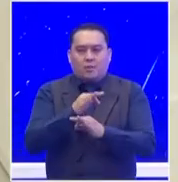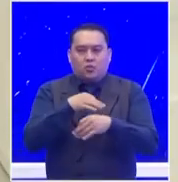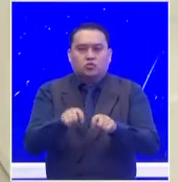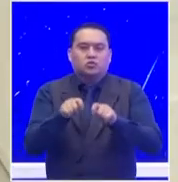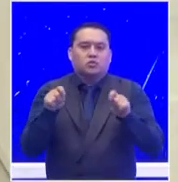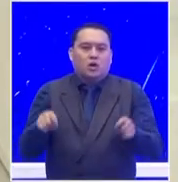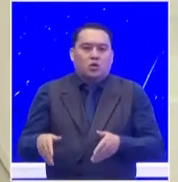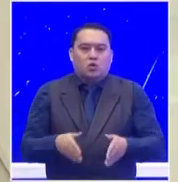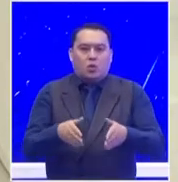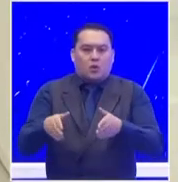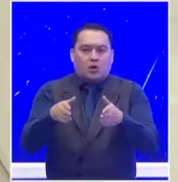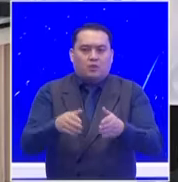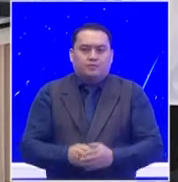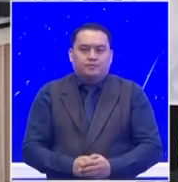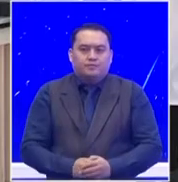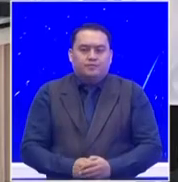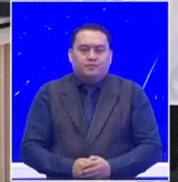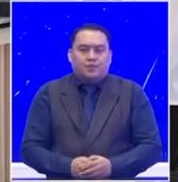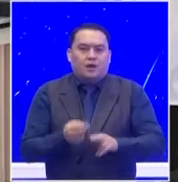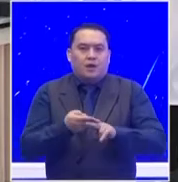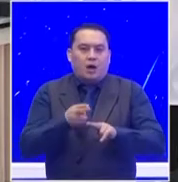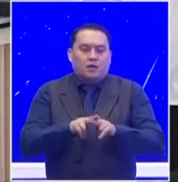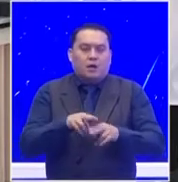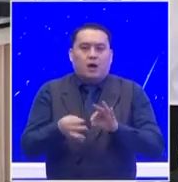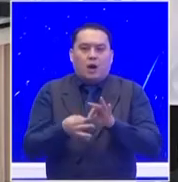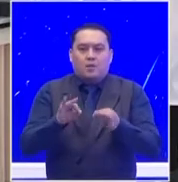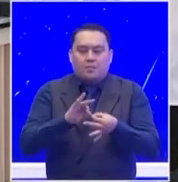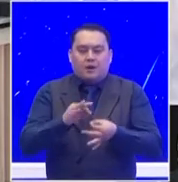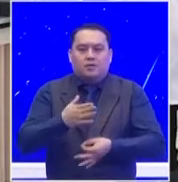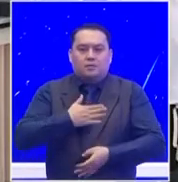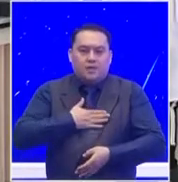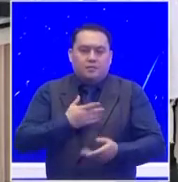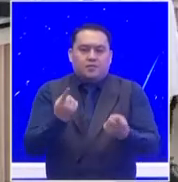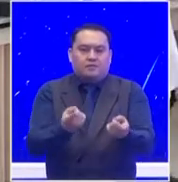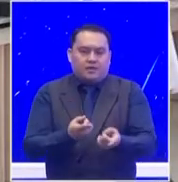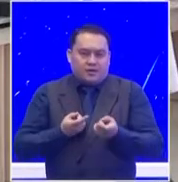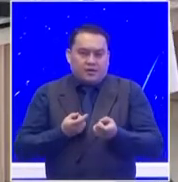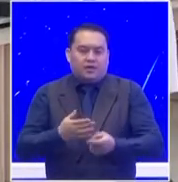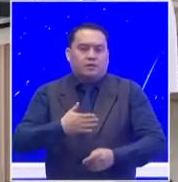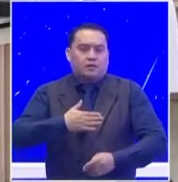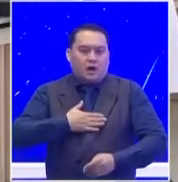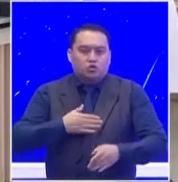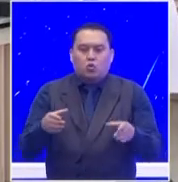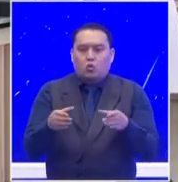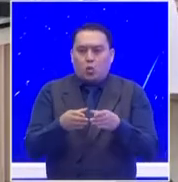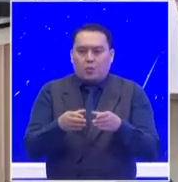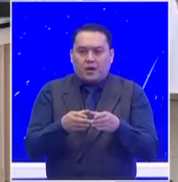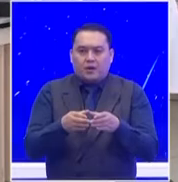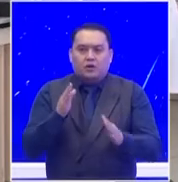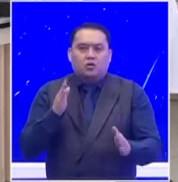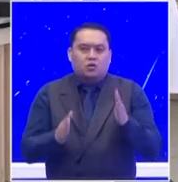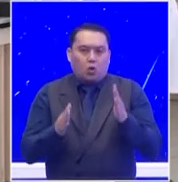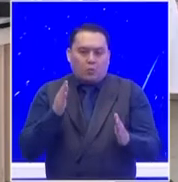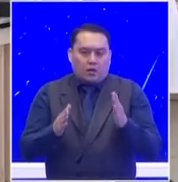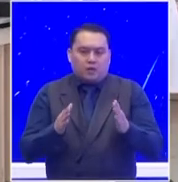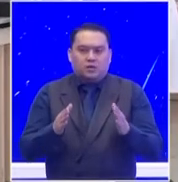создать трассы для робогонок. Для этой олимпиады мы как раз-таки привлекли нашу группу «Робо-Z»,